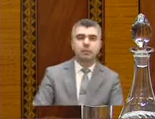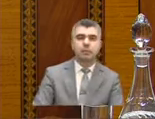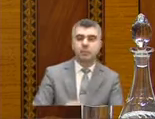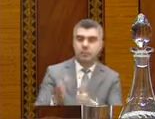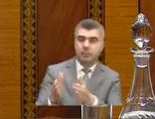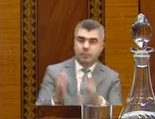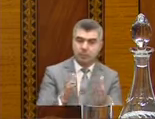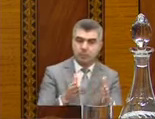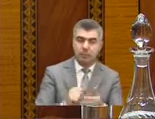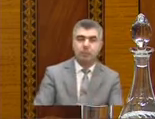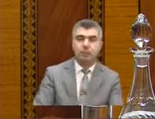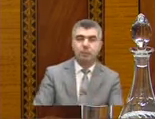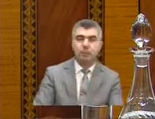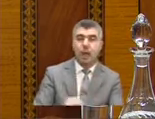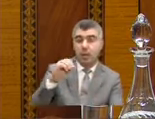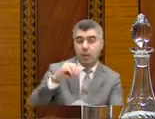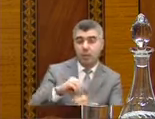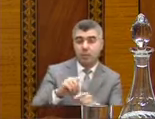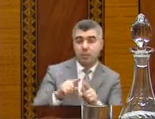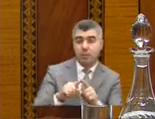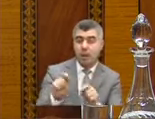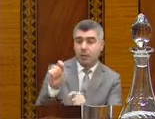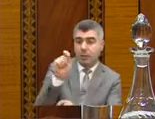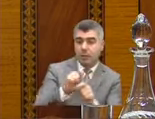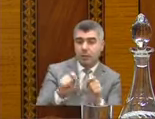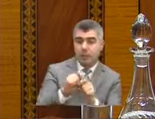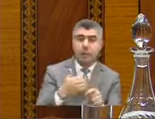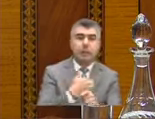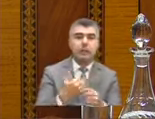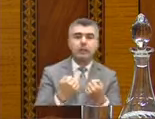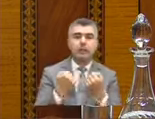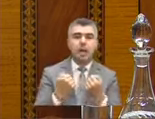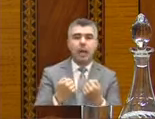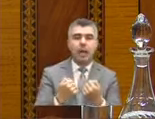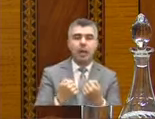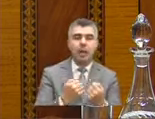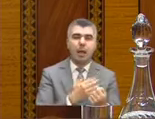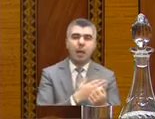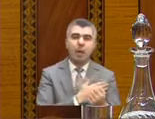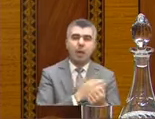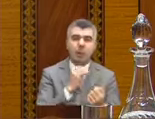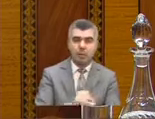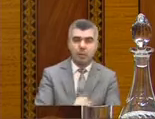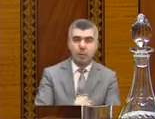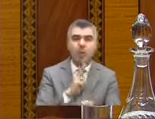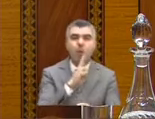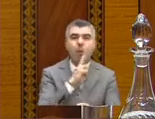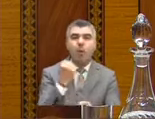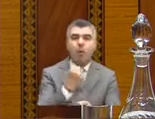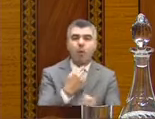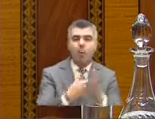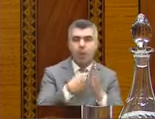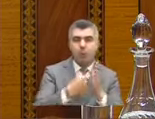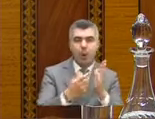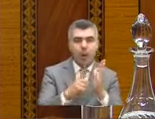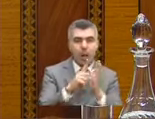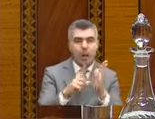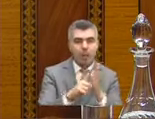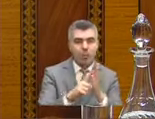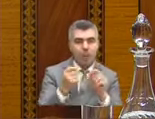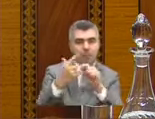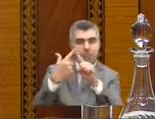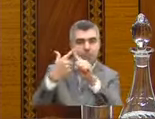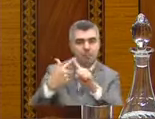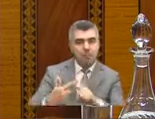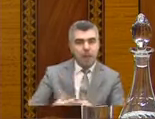وبالنسبة لورش تأهيل المنظومة الصحية الوطنية، فإن الحكومة عازمة من خلال مشروع قانون المالية على